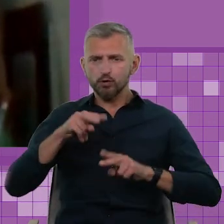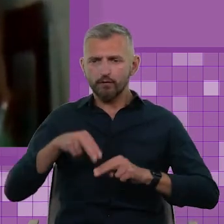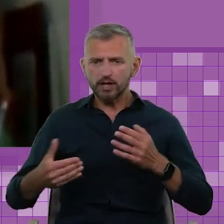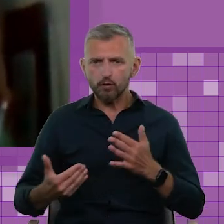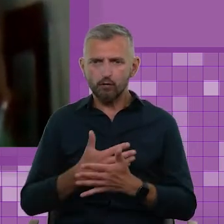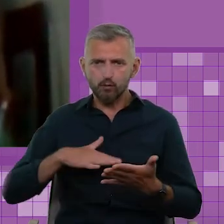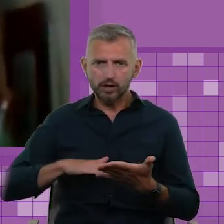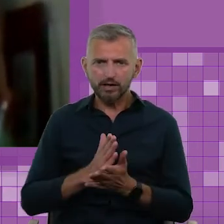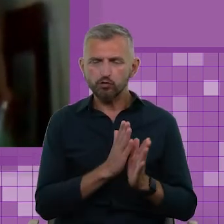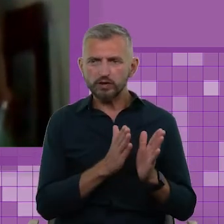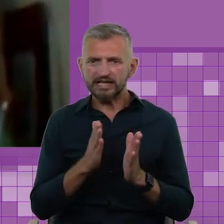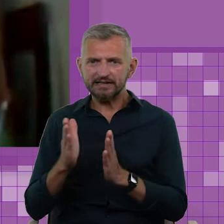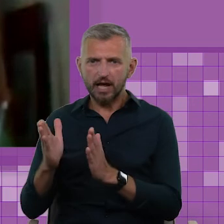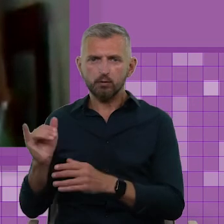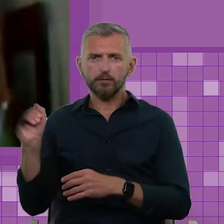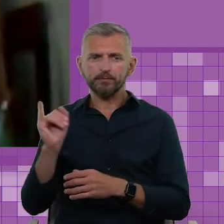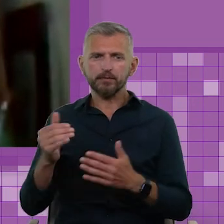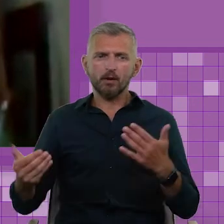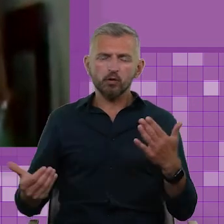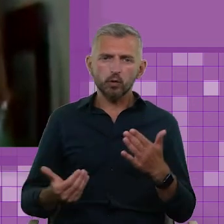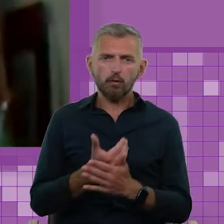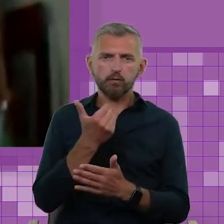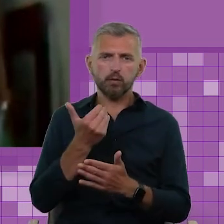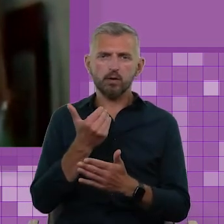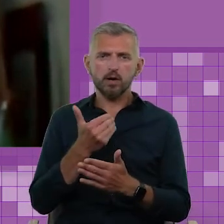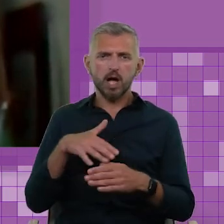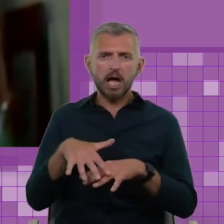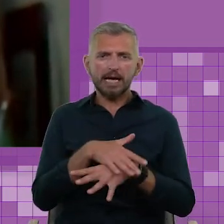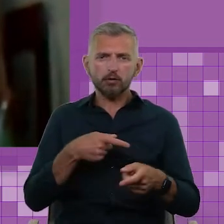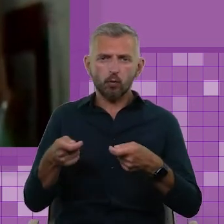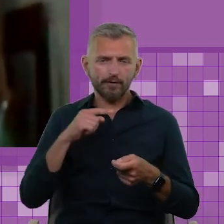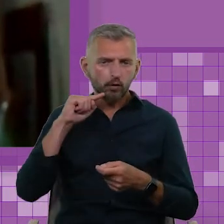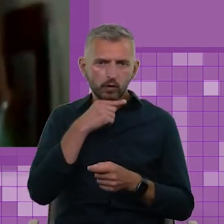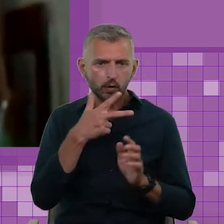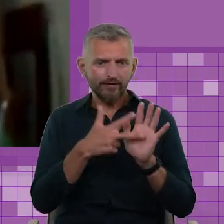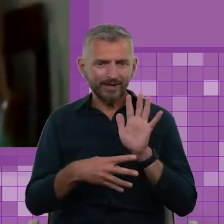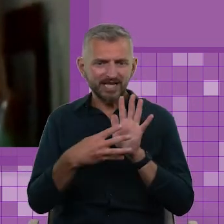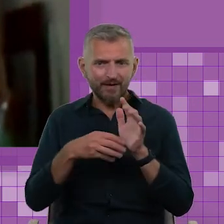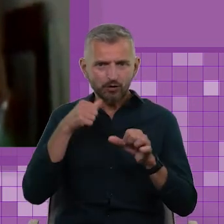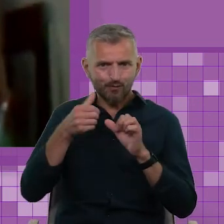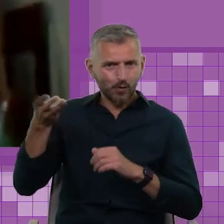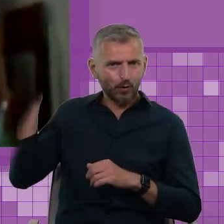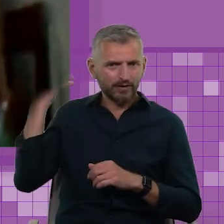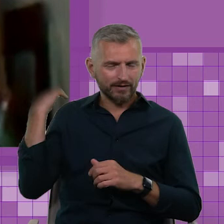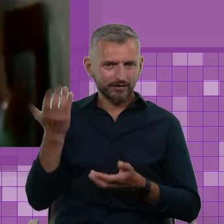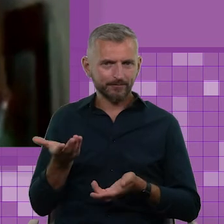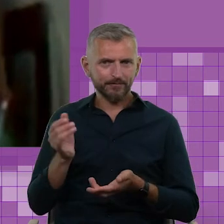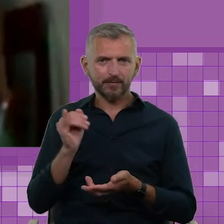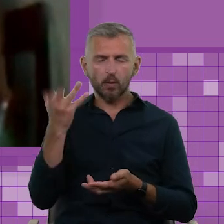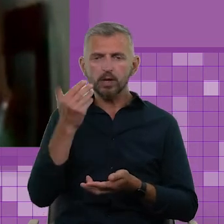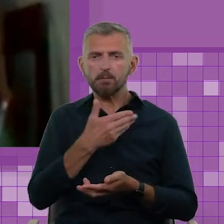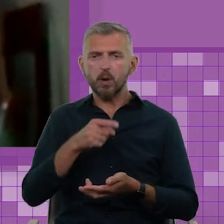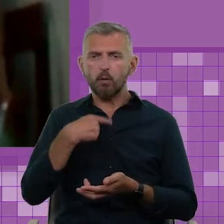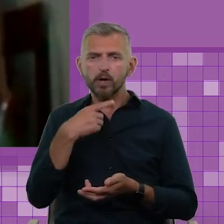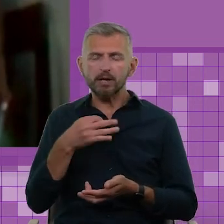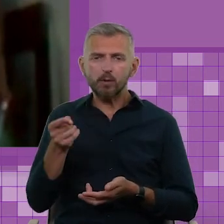політичну систему і нову ринкову економіку у 89-му році. І коли ми говорили